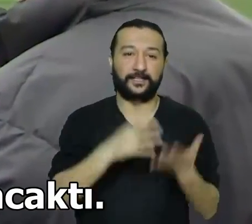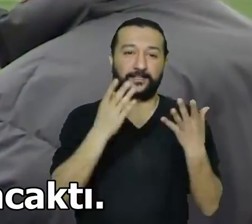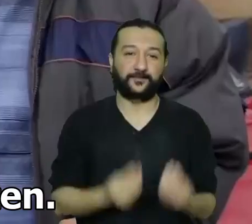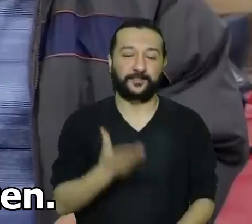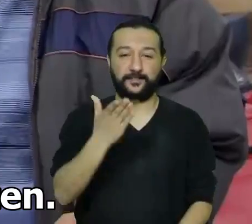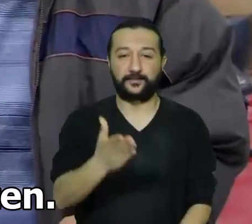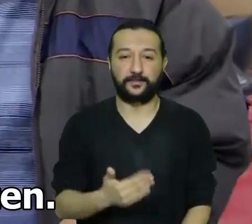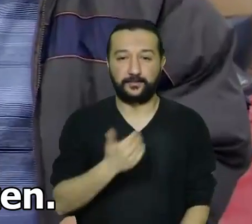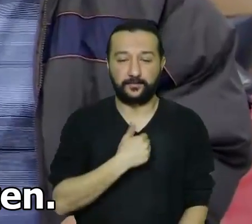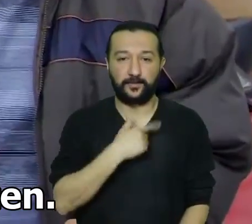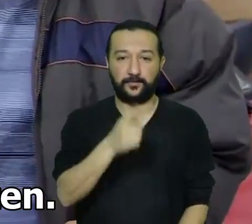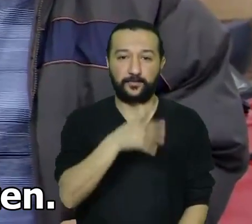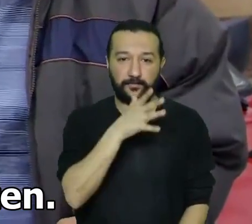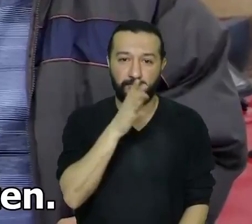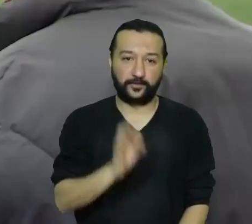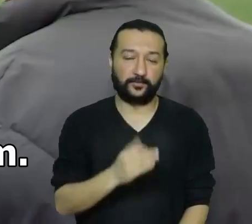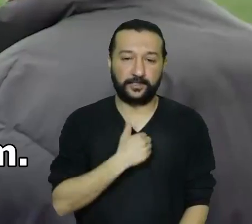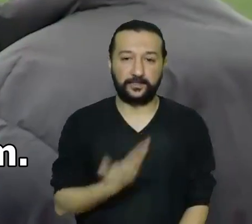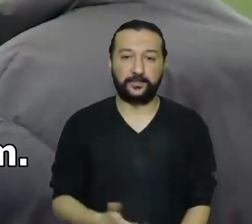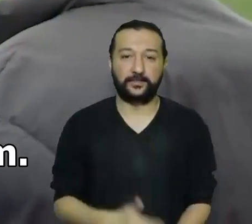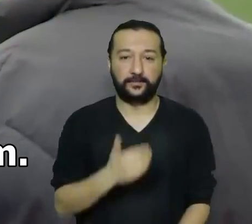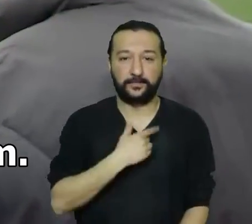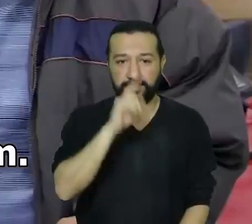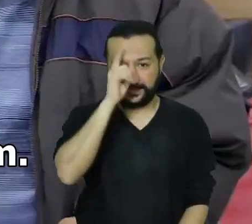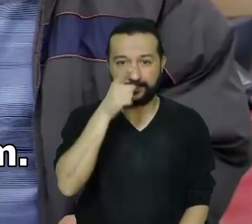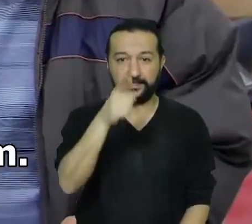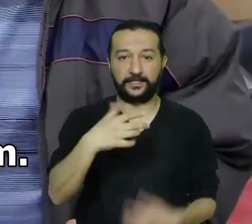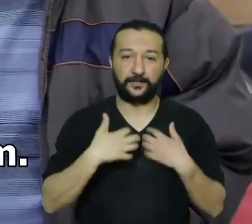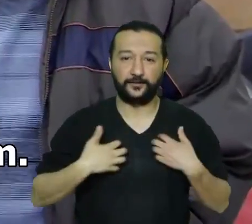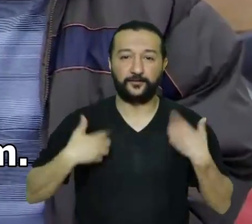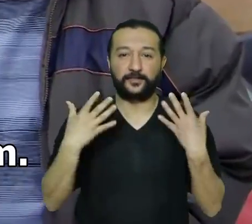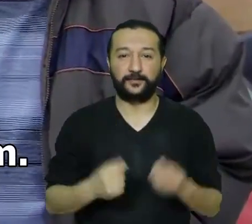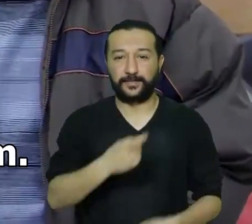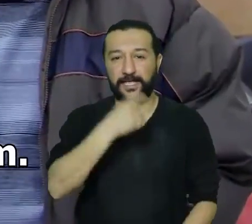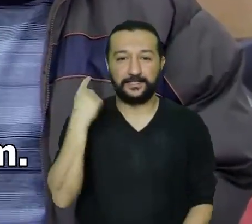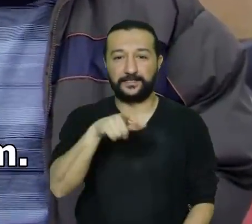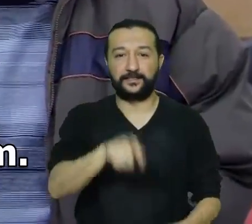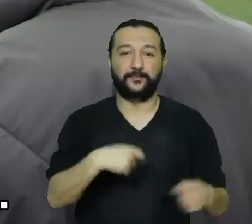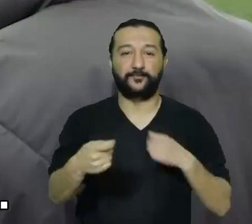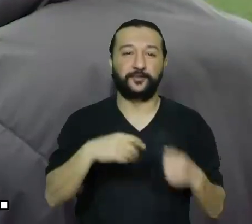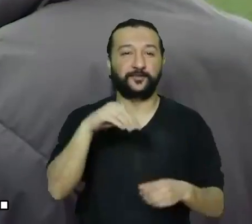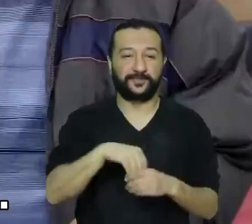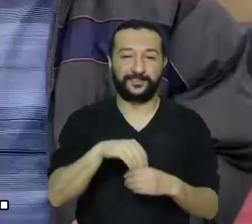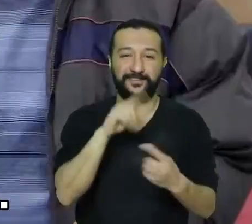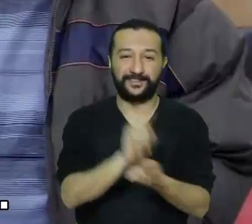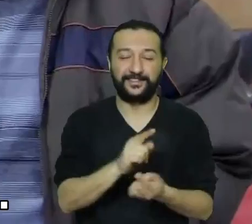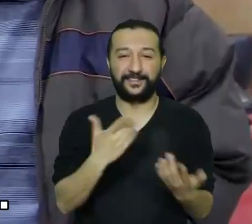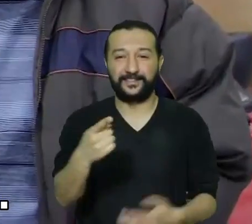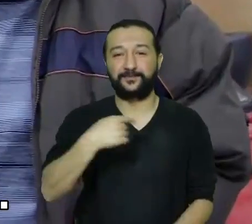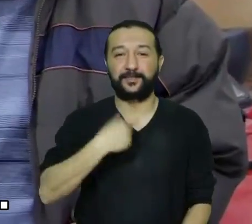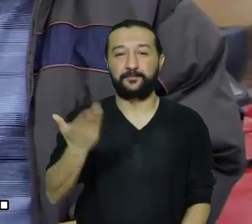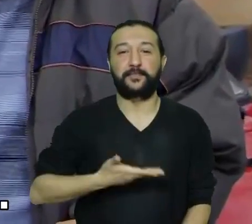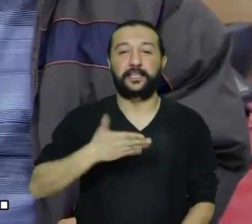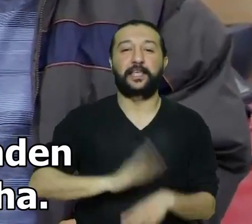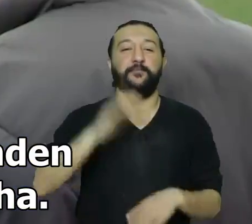cebinde olacaktı. Ben bunu biliyorum zaten. Ben sadece sağ güvendim. Eski müşterimsin diye hani bana gazı